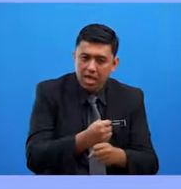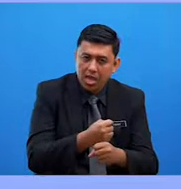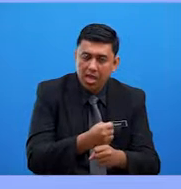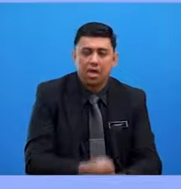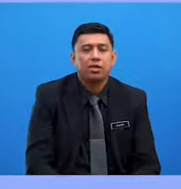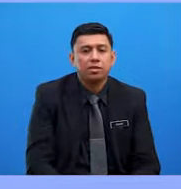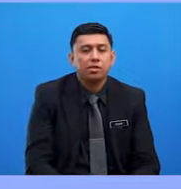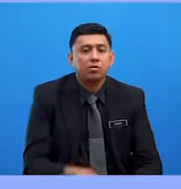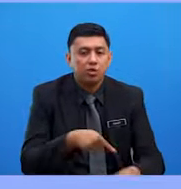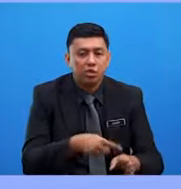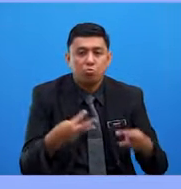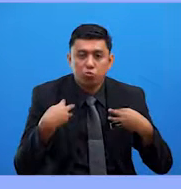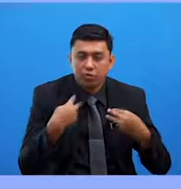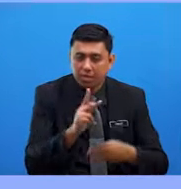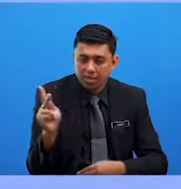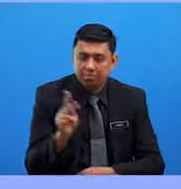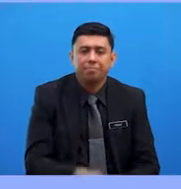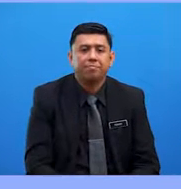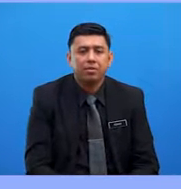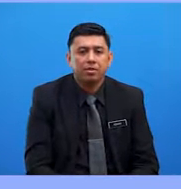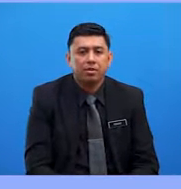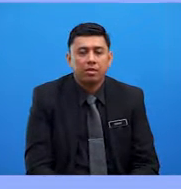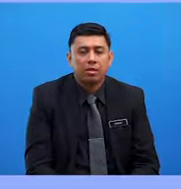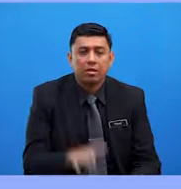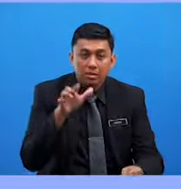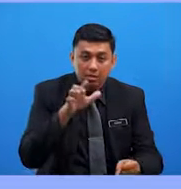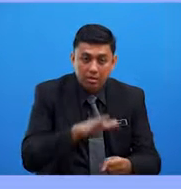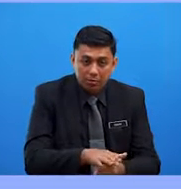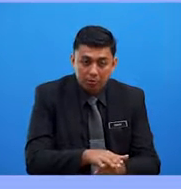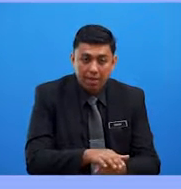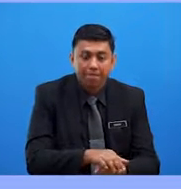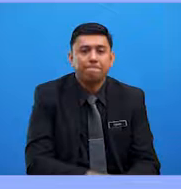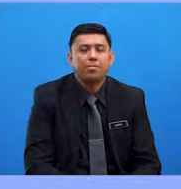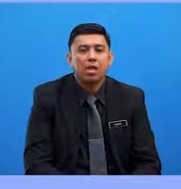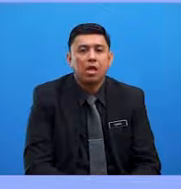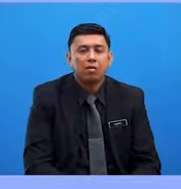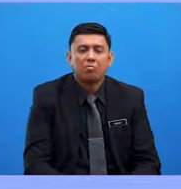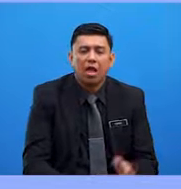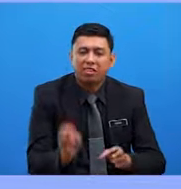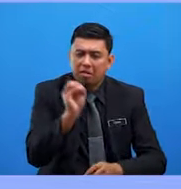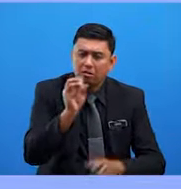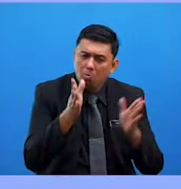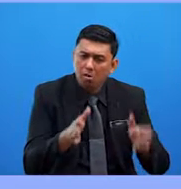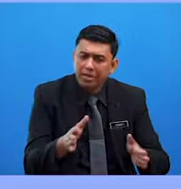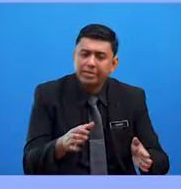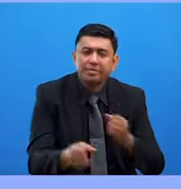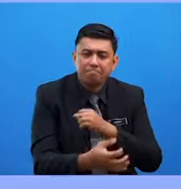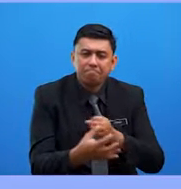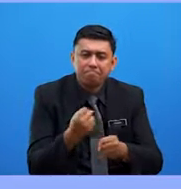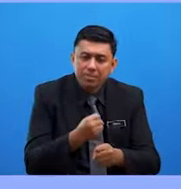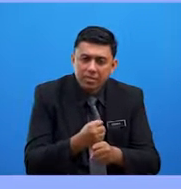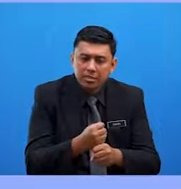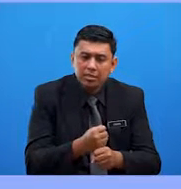peluang pekerjaan diwujudkan. Kesannya, kadar pengangguran berkurang dan pendapatan